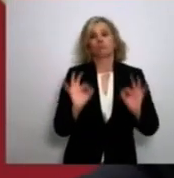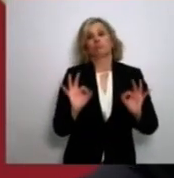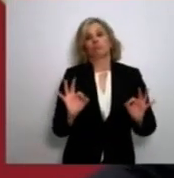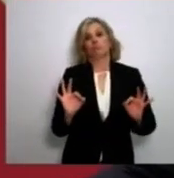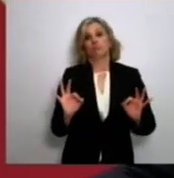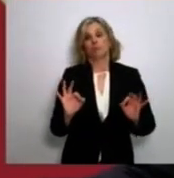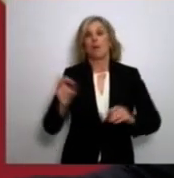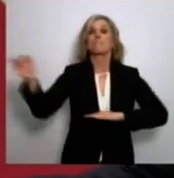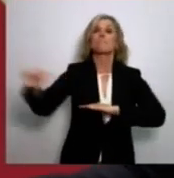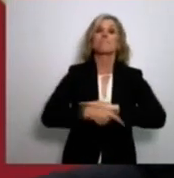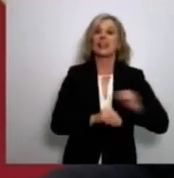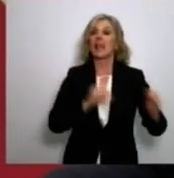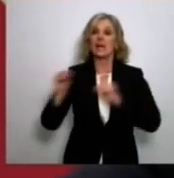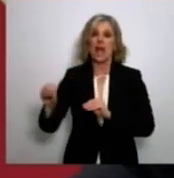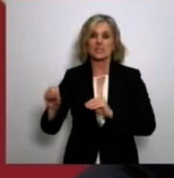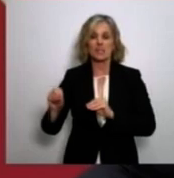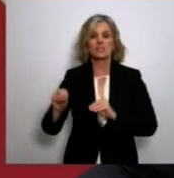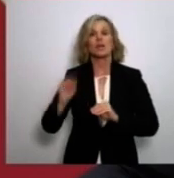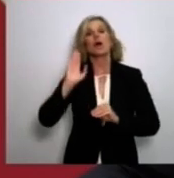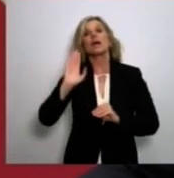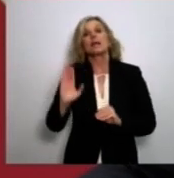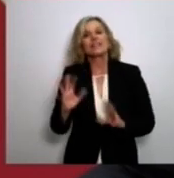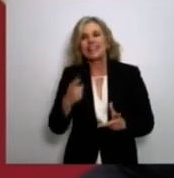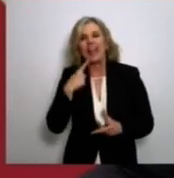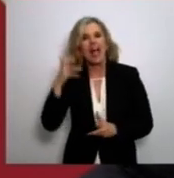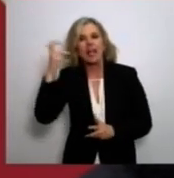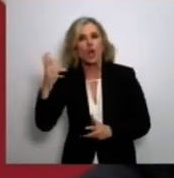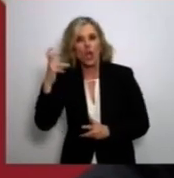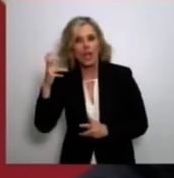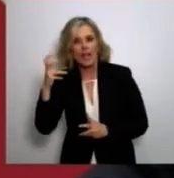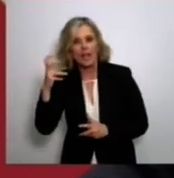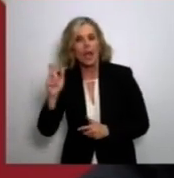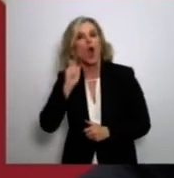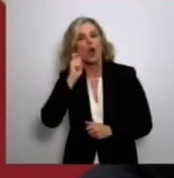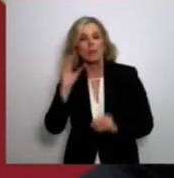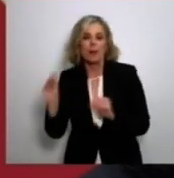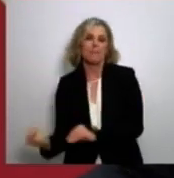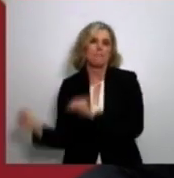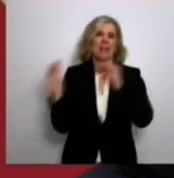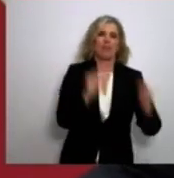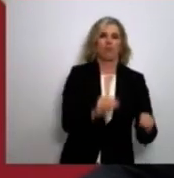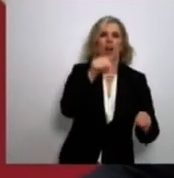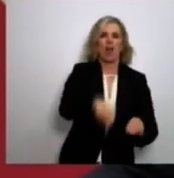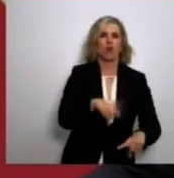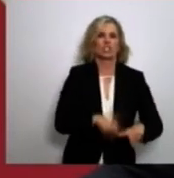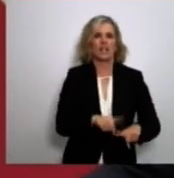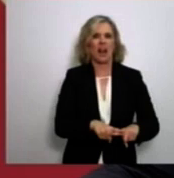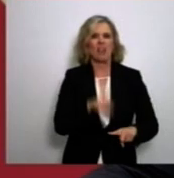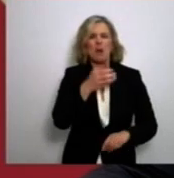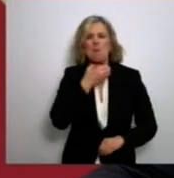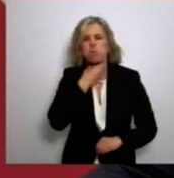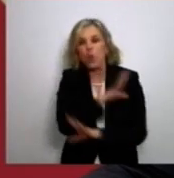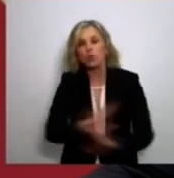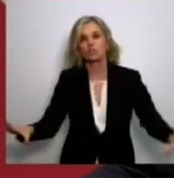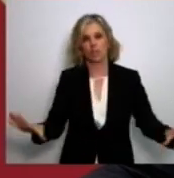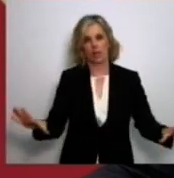μετίκων. Να θεωρήσω ότι είναι αμόρφωτοι και δεν ξέρουν τι θα πει μέτικος, ή να θεωρήσω ότι είναι στημένοι προδότες.